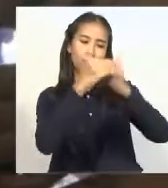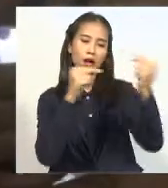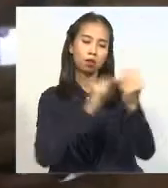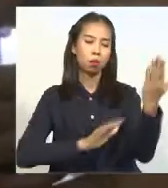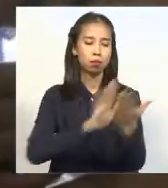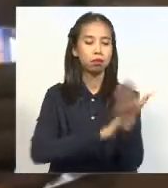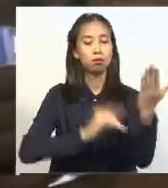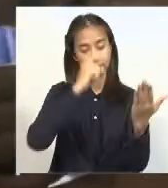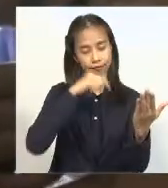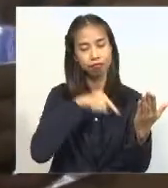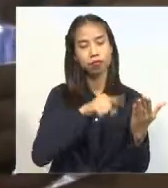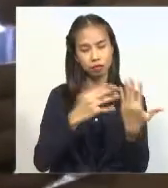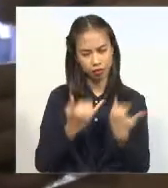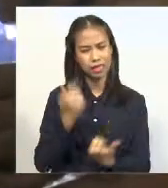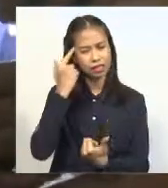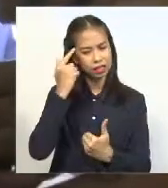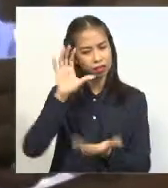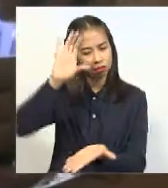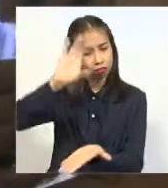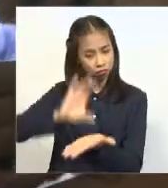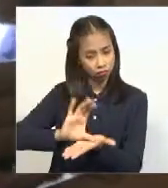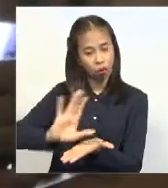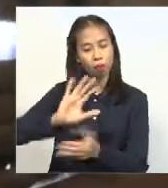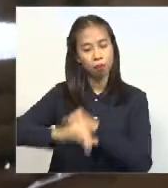ราต่อดังนั้นผมมั่นใจว่างบปี63ที่กำลังจะเข้